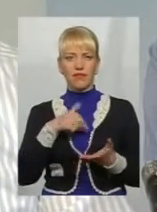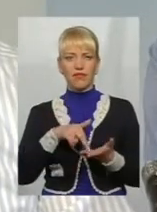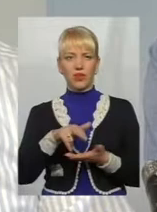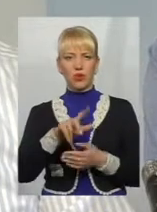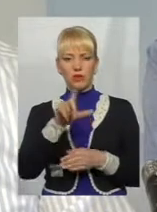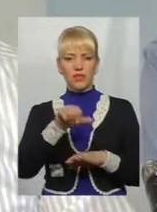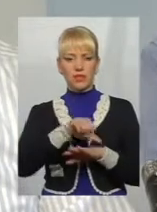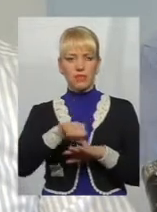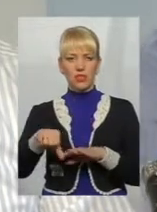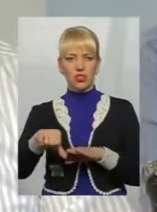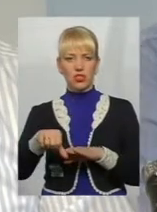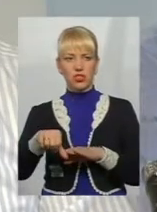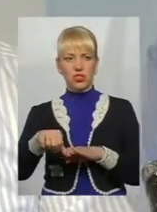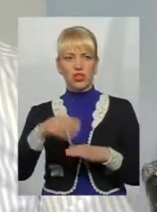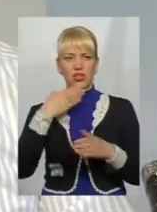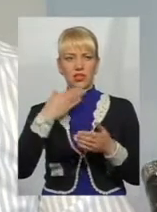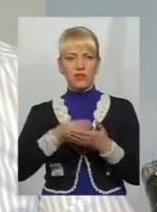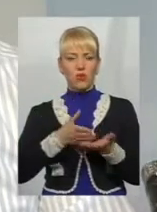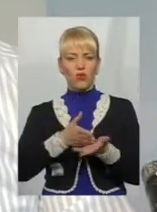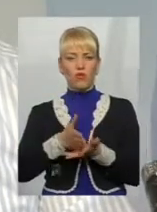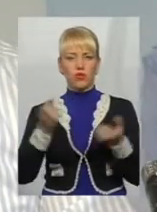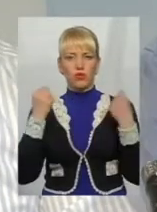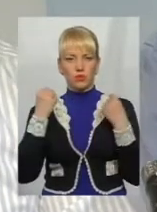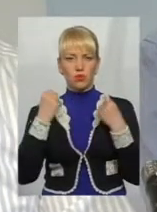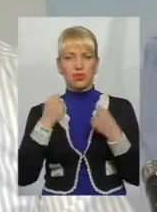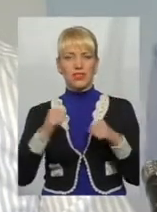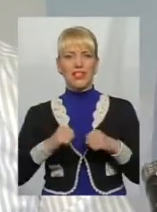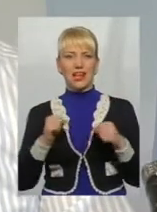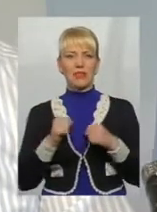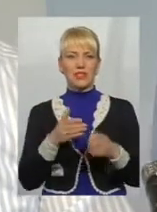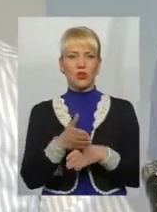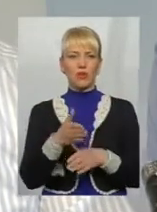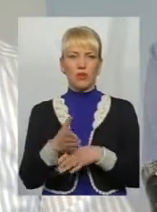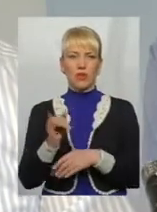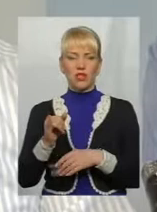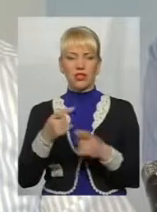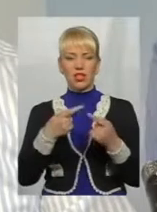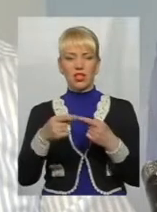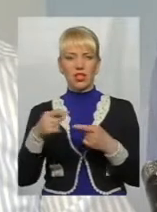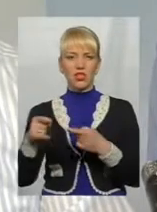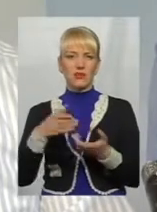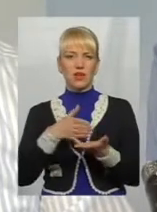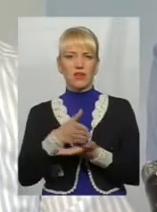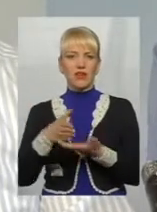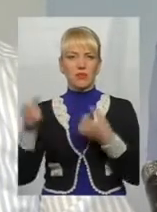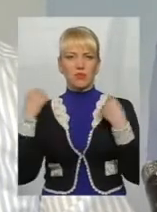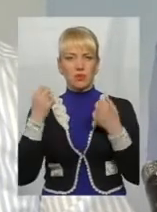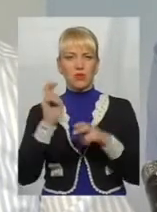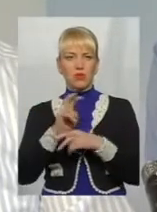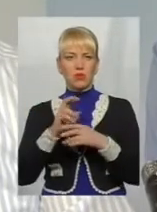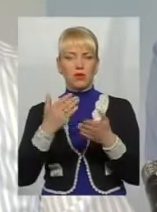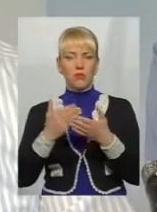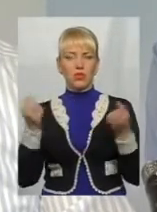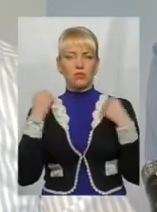за межі свого виду спорту, стараємося допомагати і іншим видам спорту теж. Відвідуємо, наприклад, там